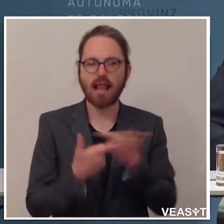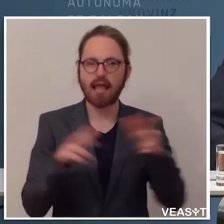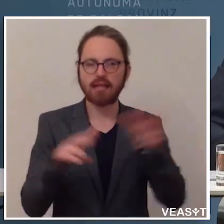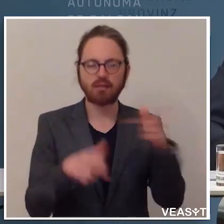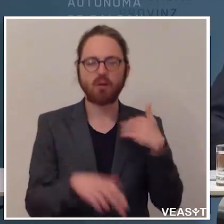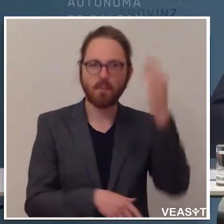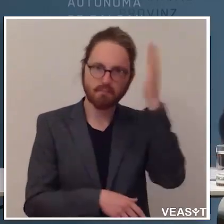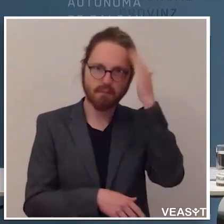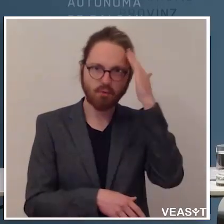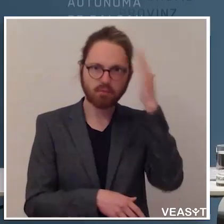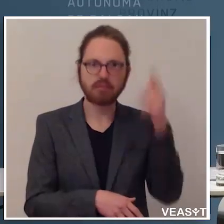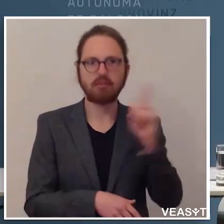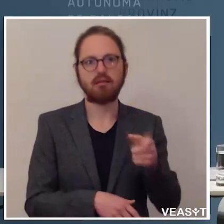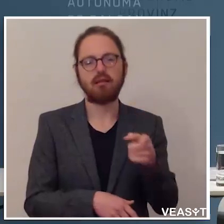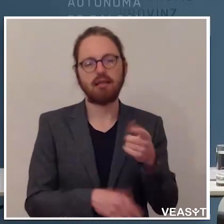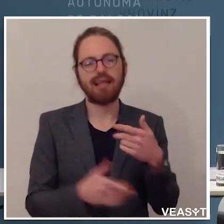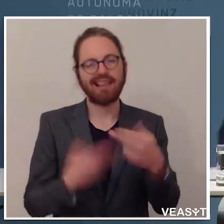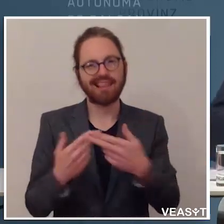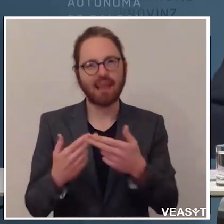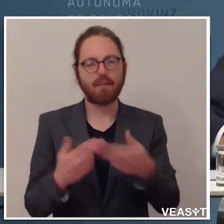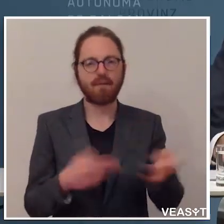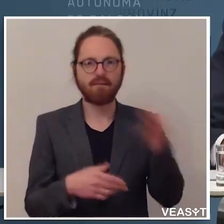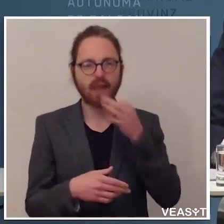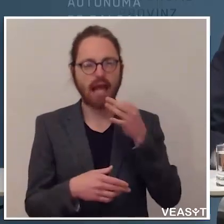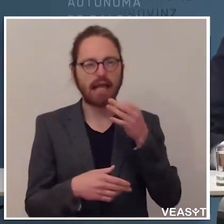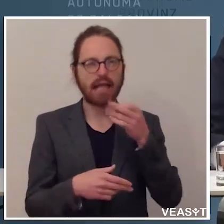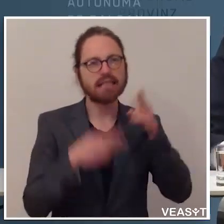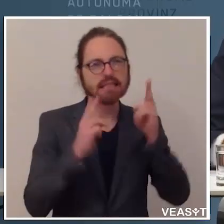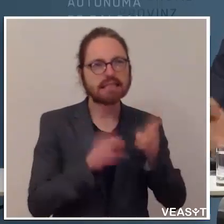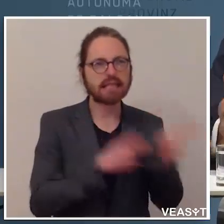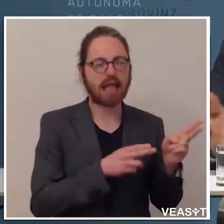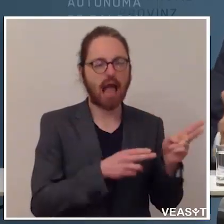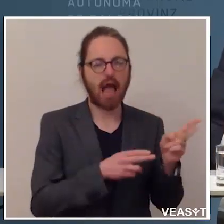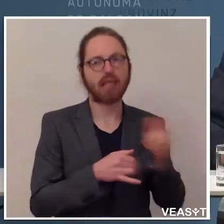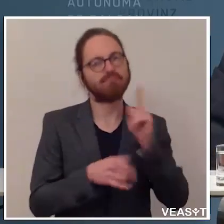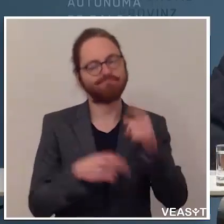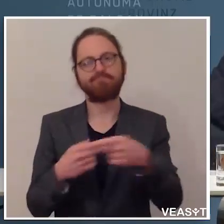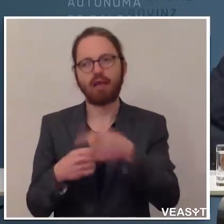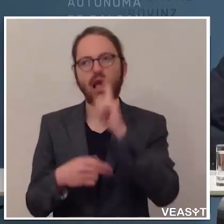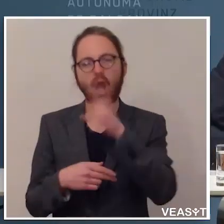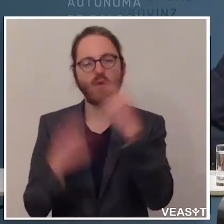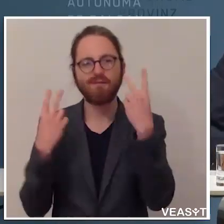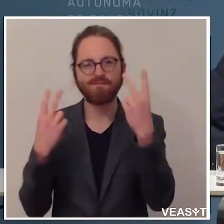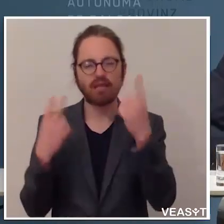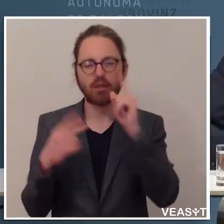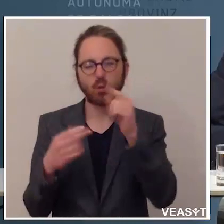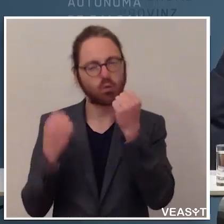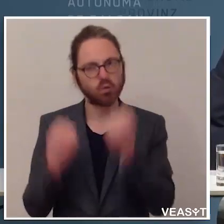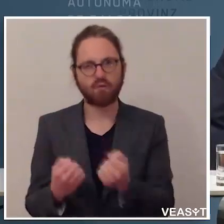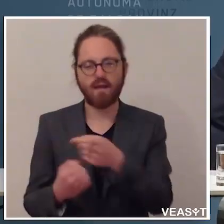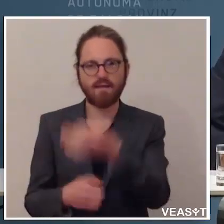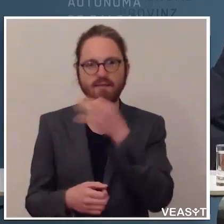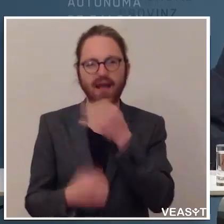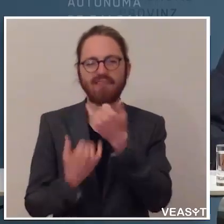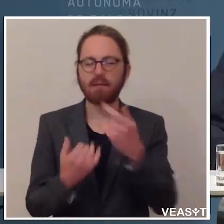ist neben der Frage der Sicherheit die schwierigste und wichtigste Frage. Wie schaffen wir jetzt in dieser besonderen Situation, wo wir es sonst